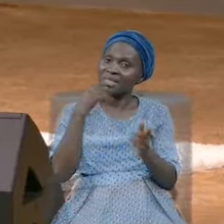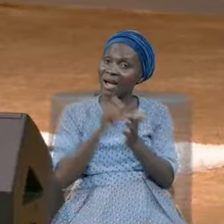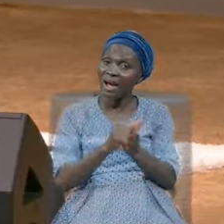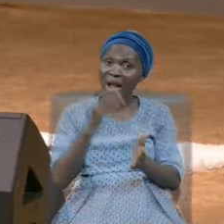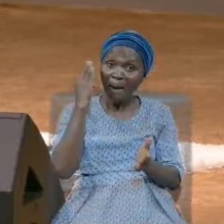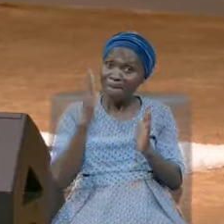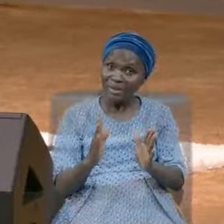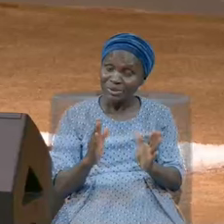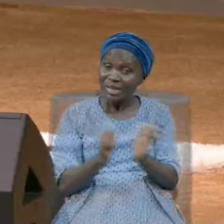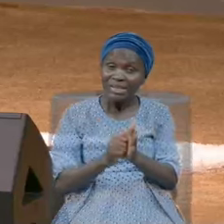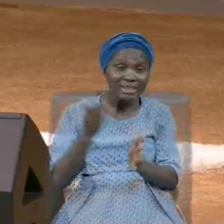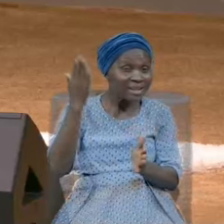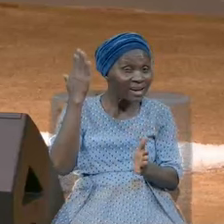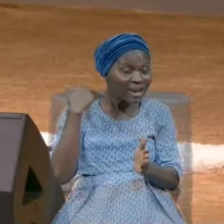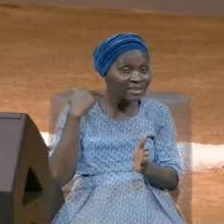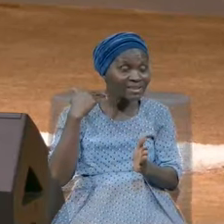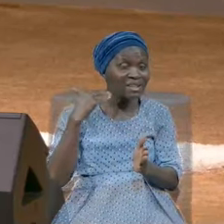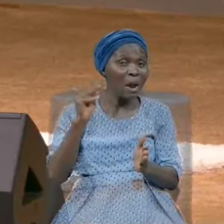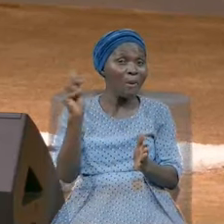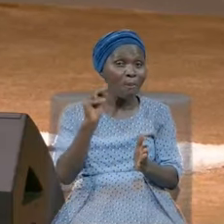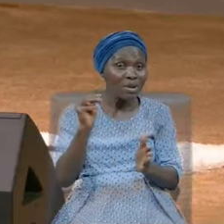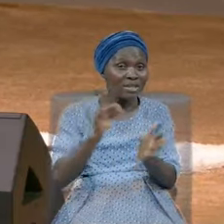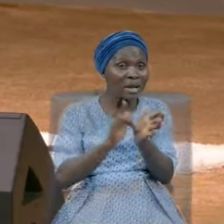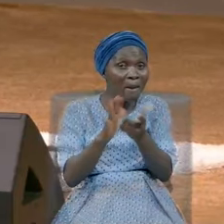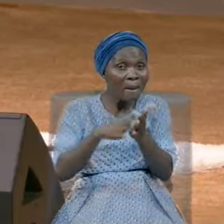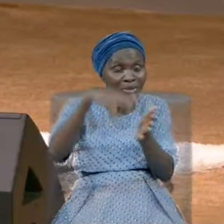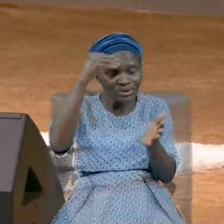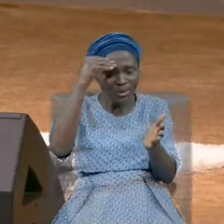le lundi passé là, c'est comme tu